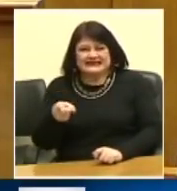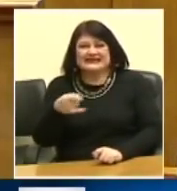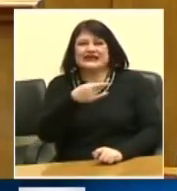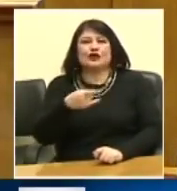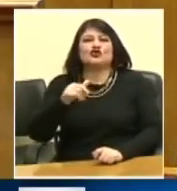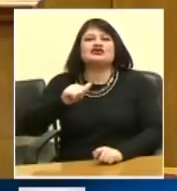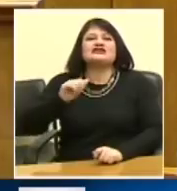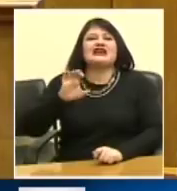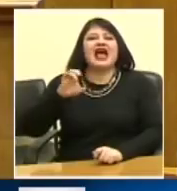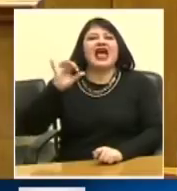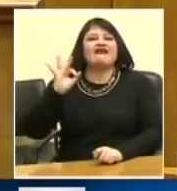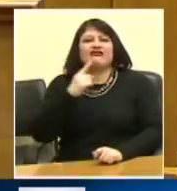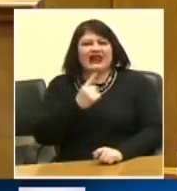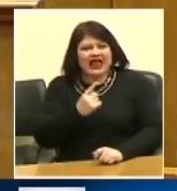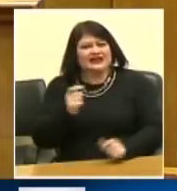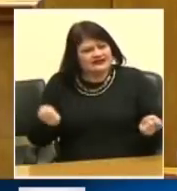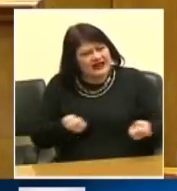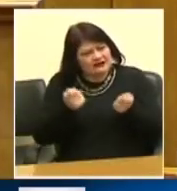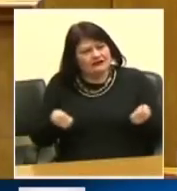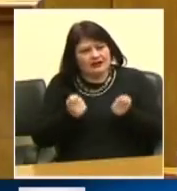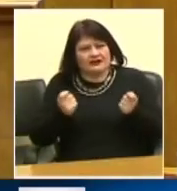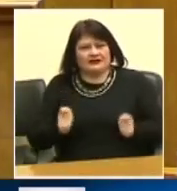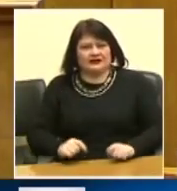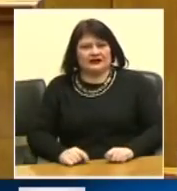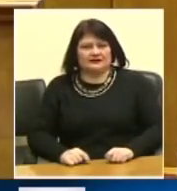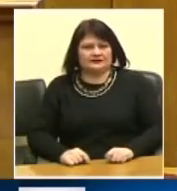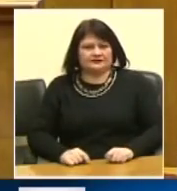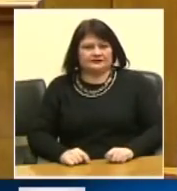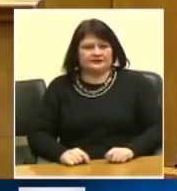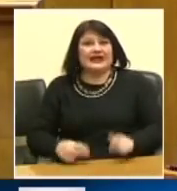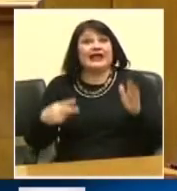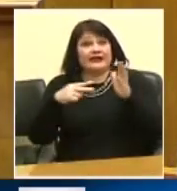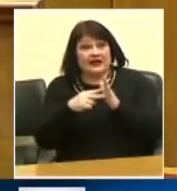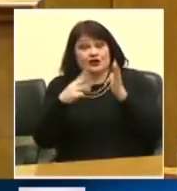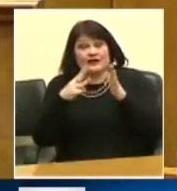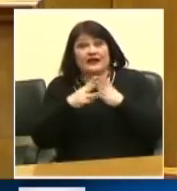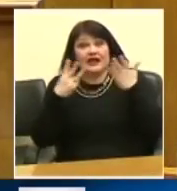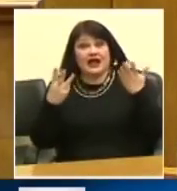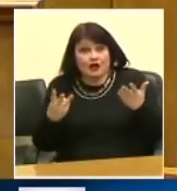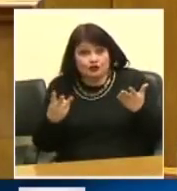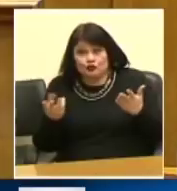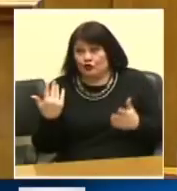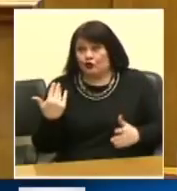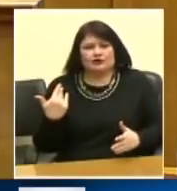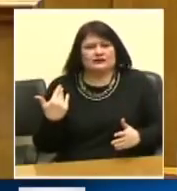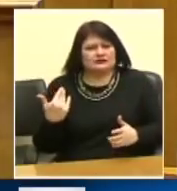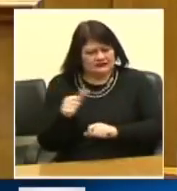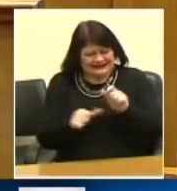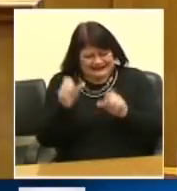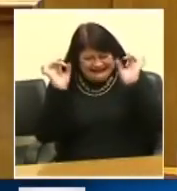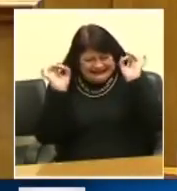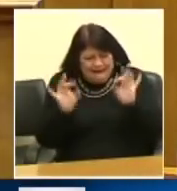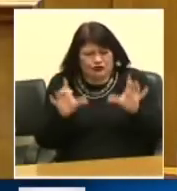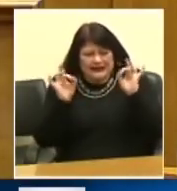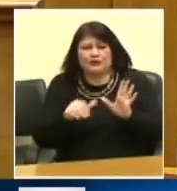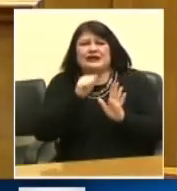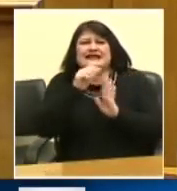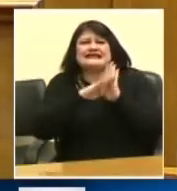έγινε. Και για πέστε μου, σας παρακαλώ, στη διάρκεια του 2018, καμία δεν έγινε. Δεν έγινε καμία.